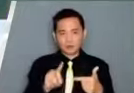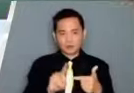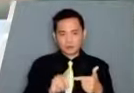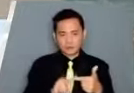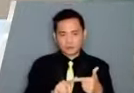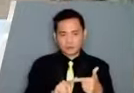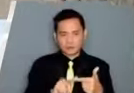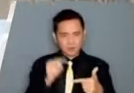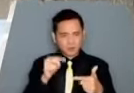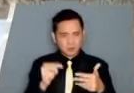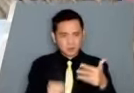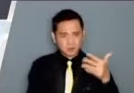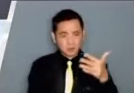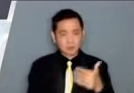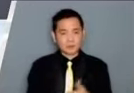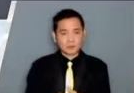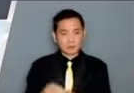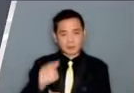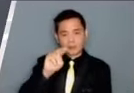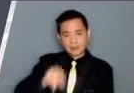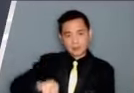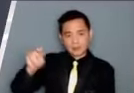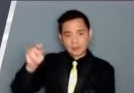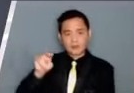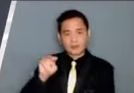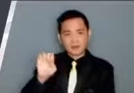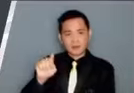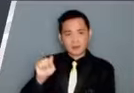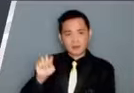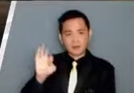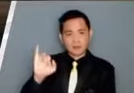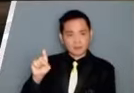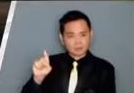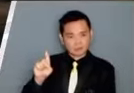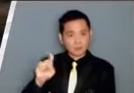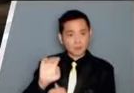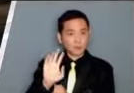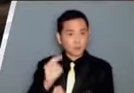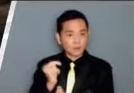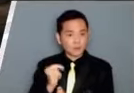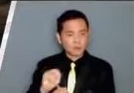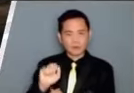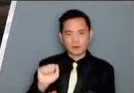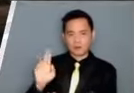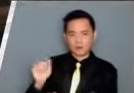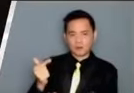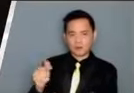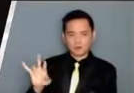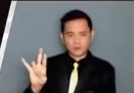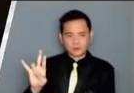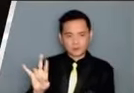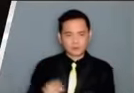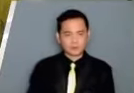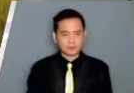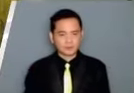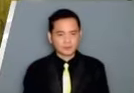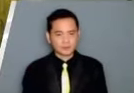sa Netflix sa August 7. Si Euwenn malapit na ring mapanood sa upcoming Kapuso series na Forever